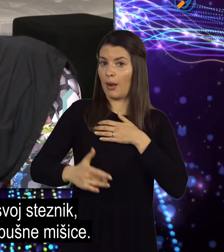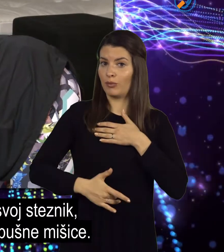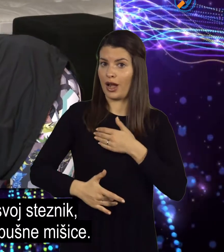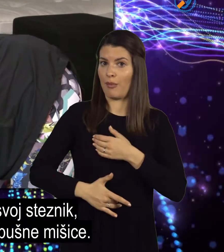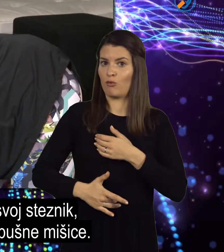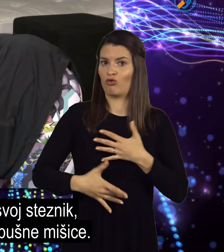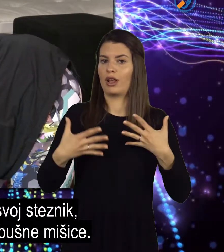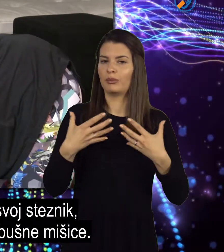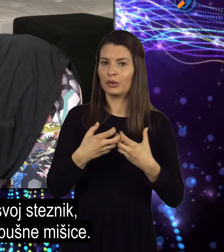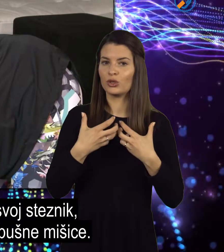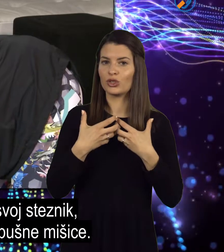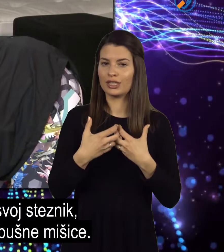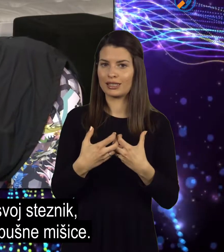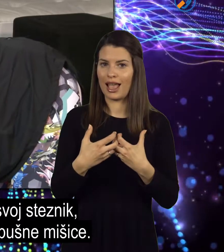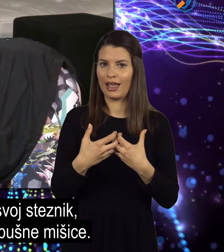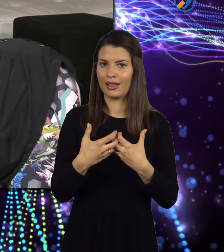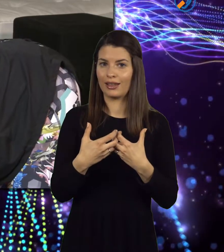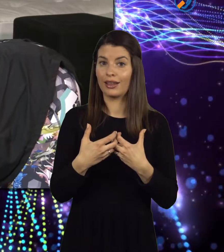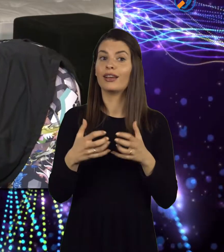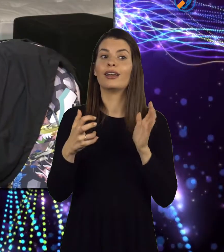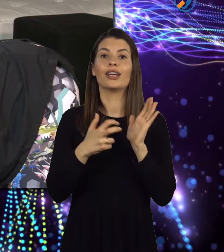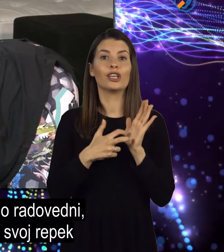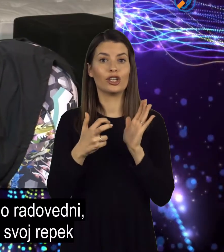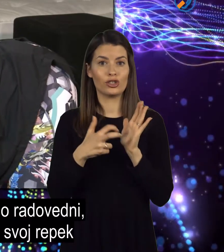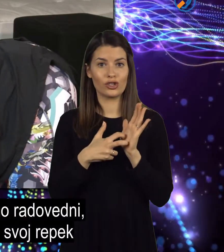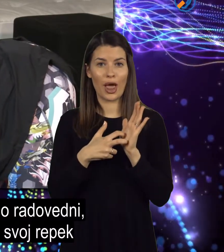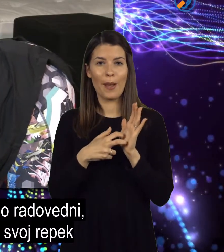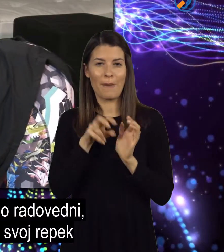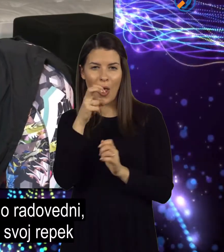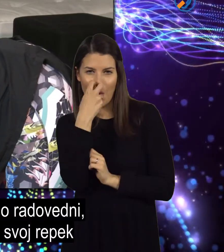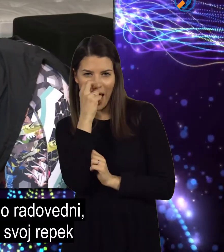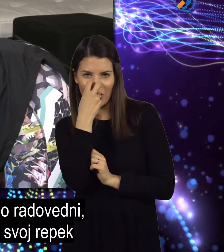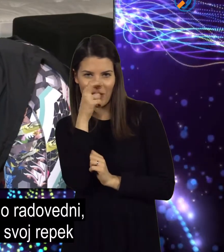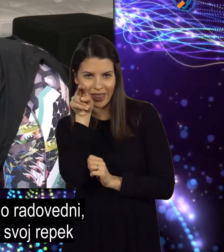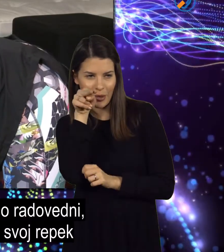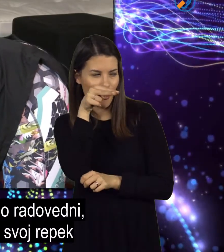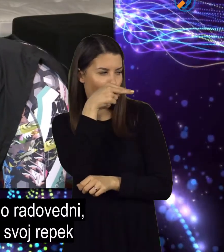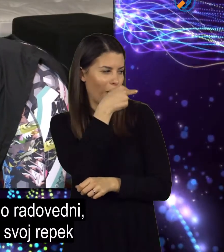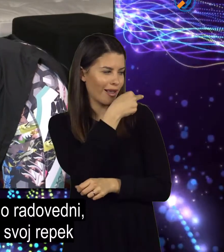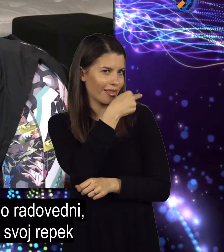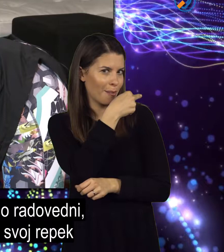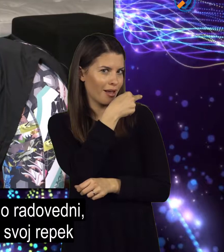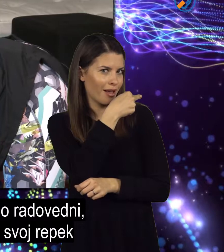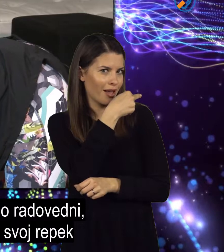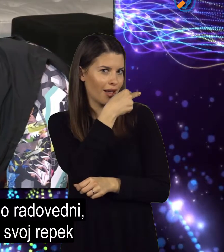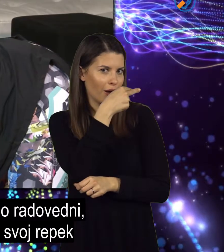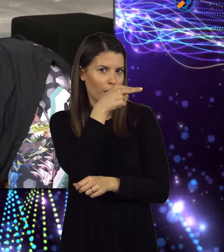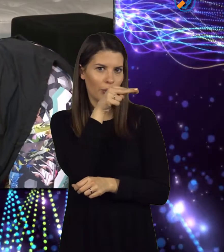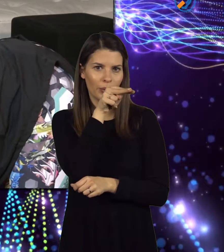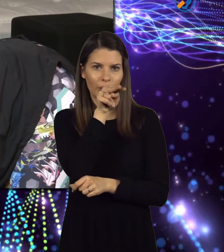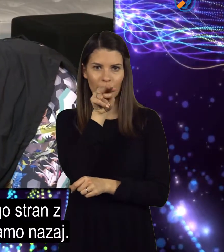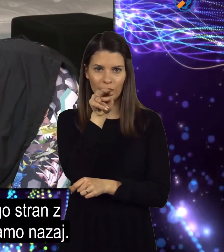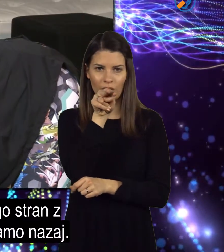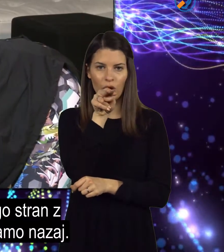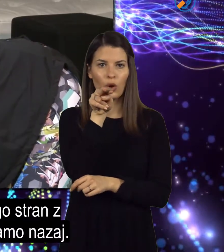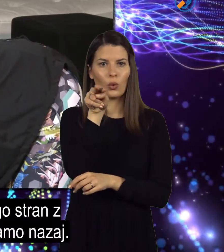aktiviramo svoje trebušne mišice in gremo še to. Smo ferbčni, pogledamo nazaj svoj repek